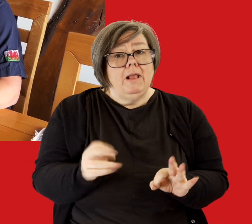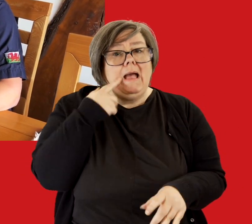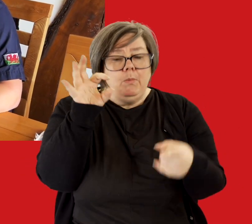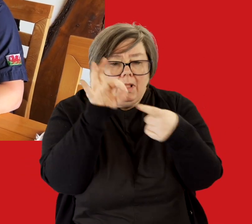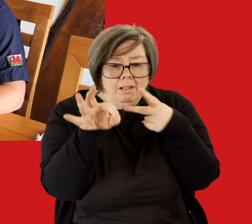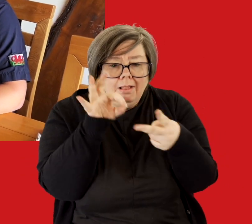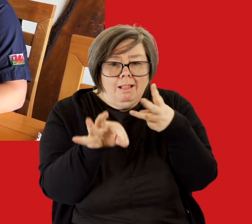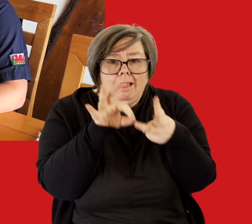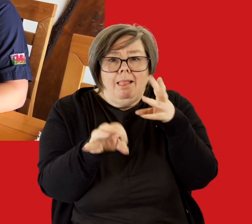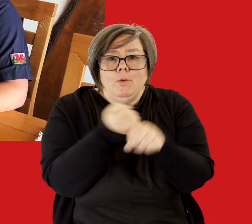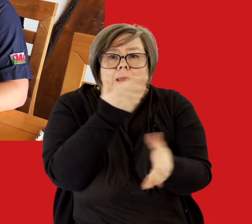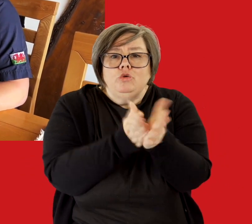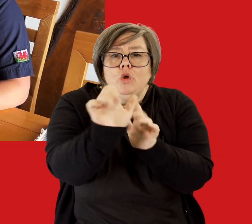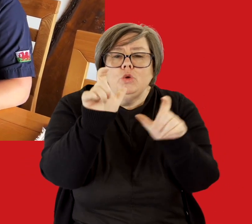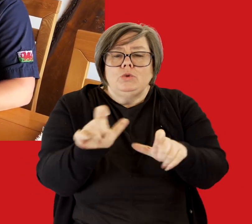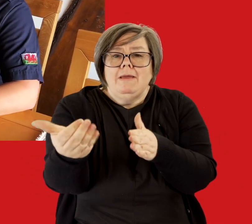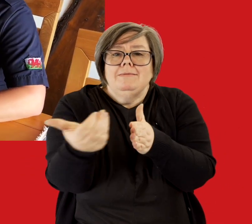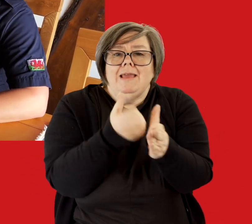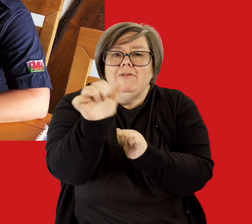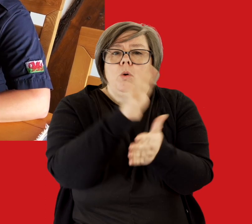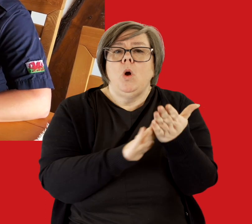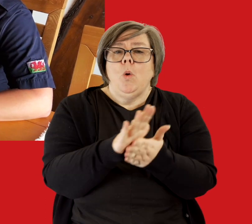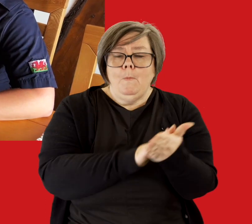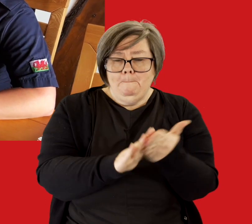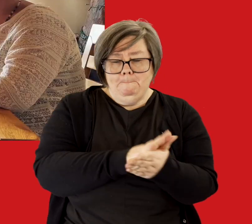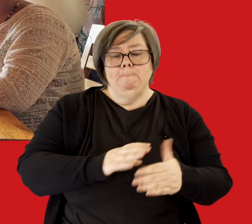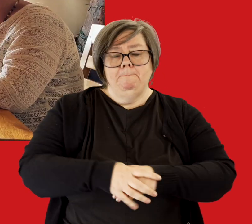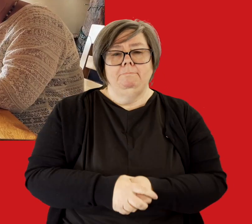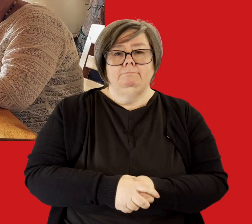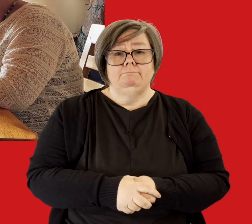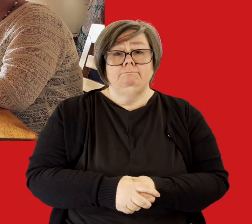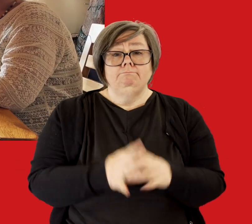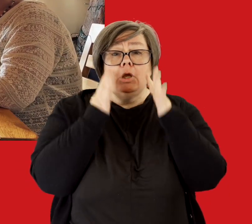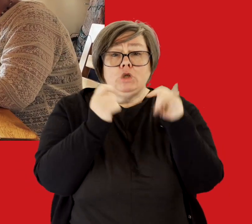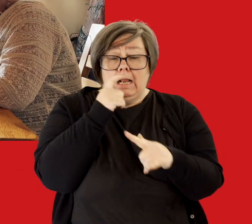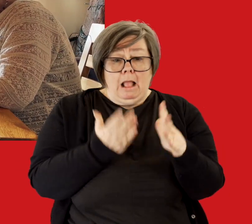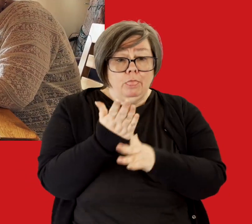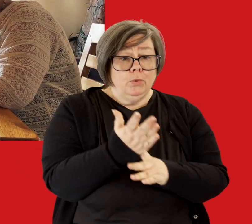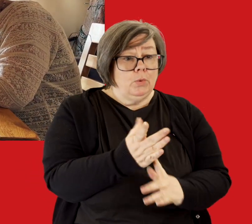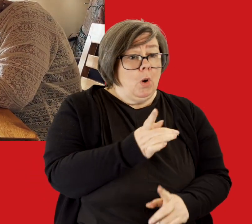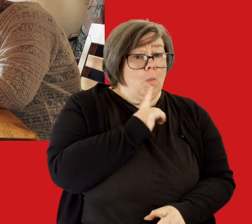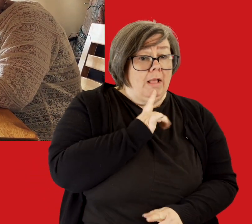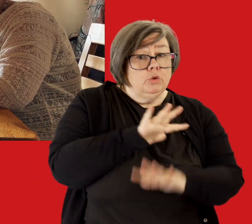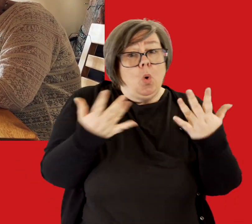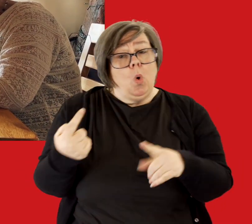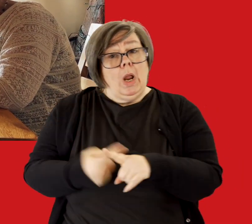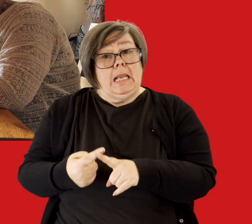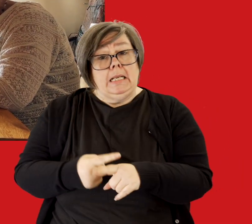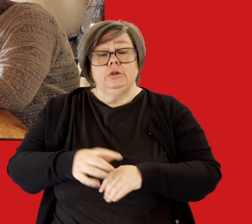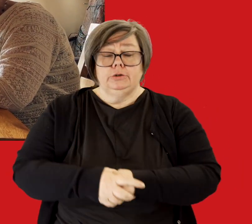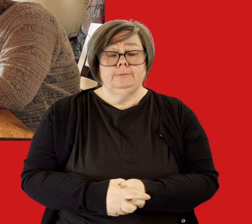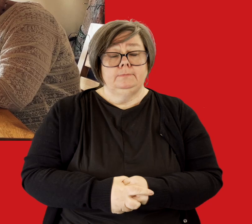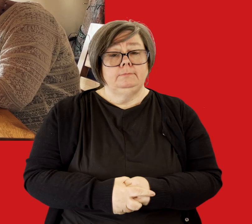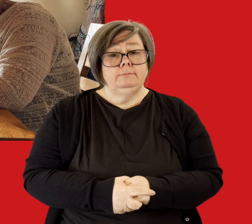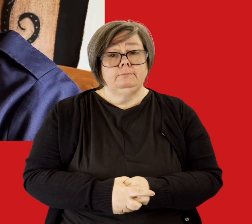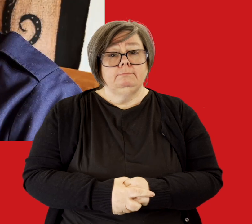yr archwiliad, bydd rwy'n o'r Gwasanaeth Tân y Cachub yn ymweld â'ch cartre am ddim ac yn mynd drwy nifer o bethau efo chi mwyn sicrhau